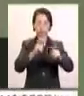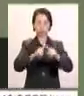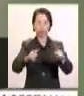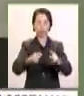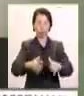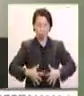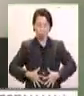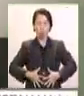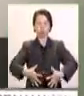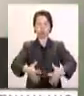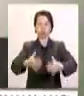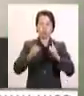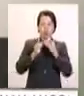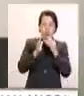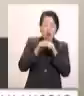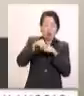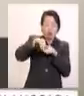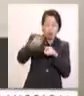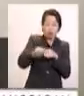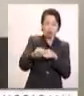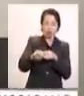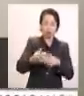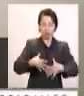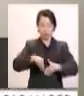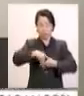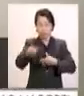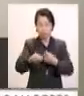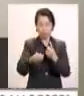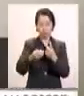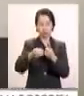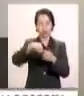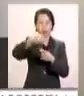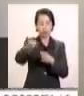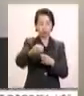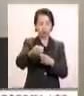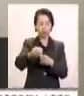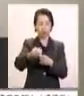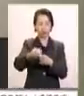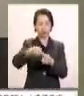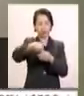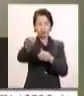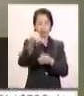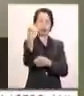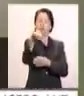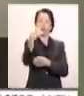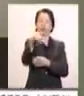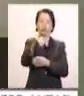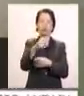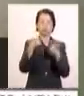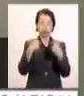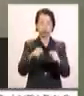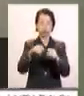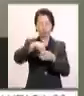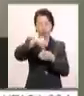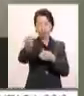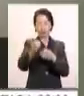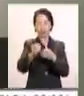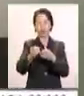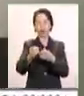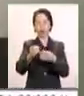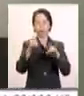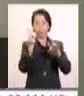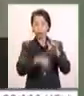kerana perutnya sendiri. Dek, kerana saiz perutnya itu, dia gagal melepasi pagar berkenaan. Dan cubaan melepasi pagar